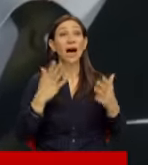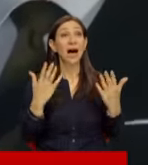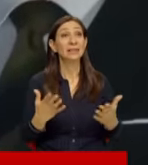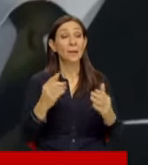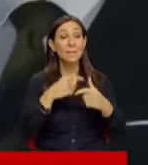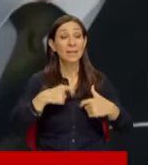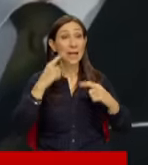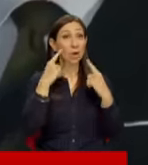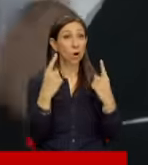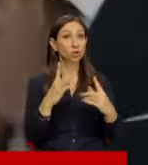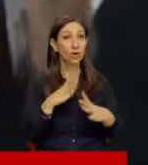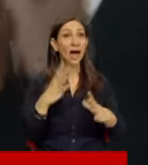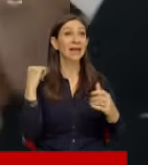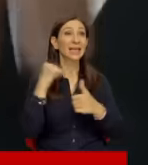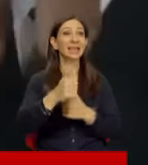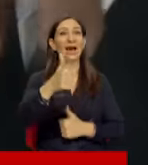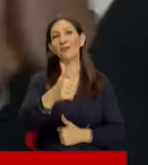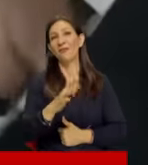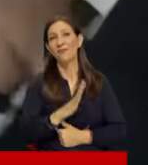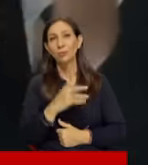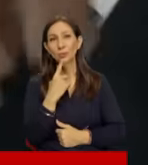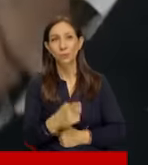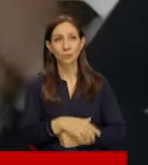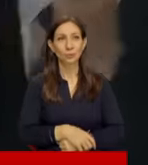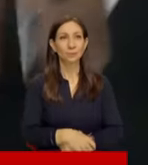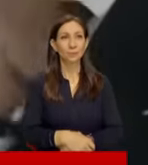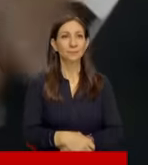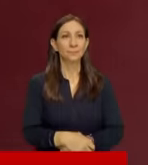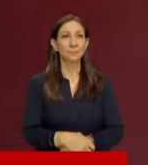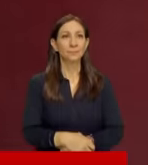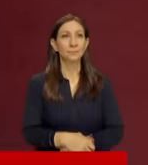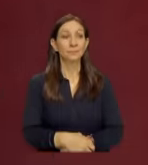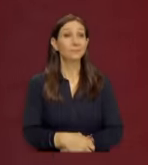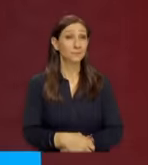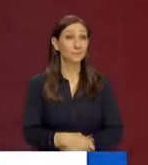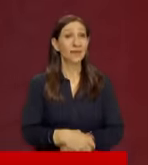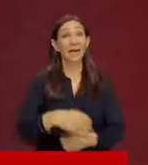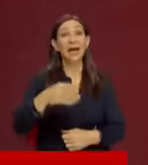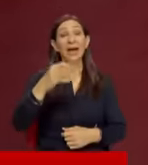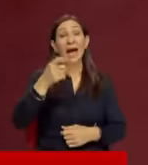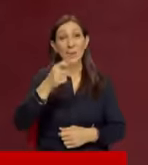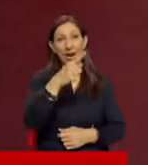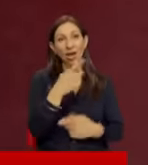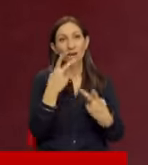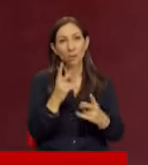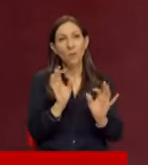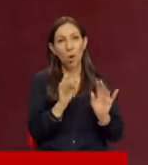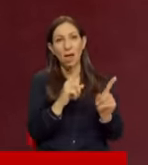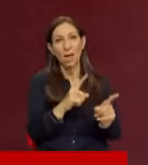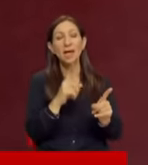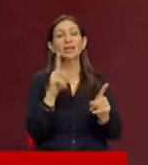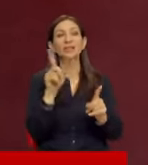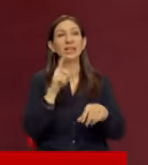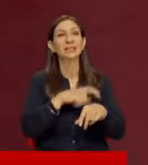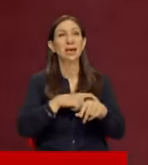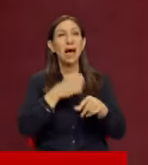artık milli görüş var, artık yeniden refah var diyor. Fatih Erbakan'ın açıklamaları da bu şekilde. Çalar